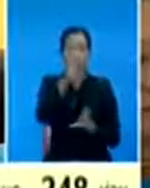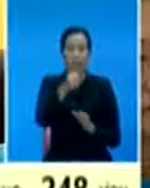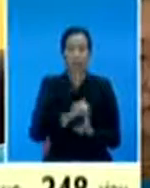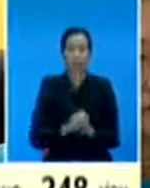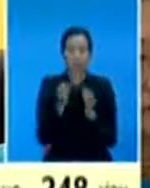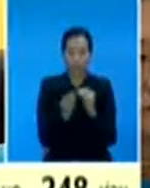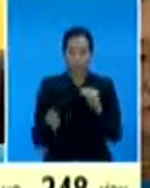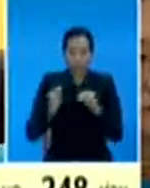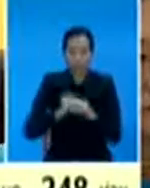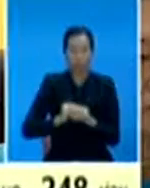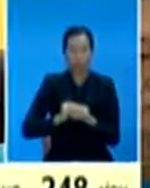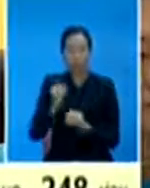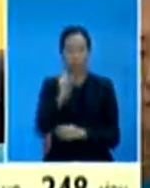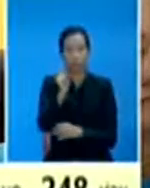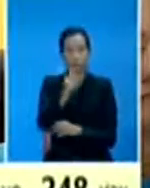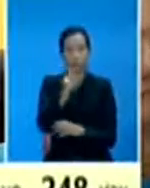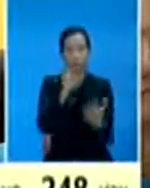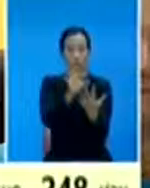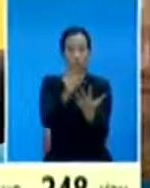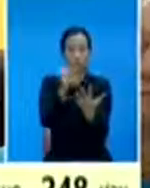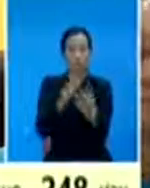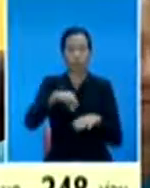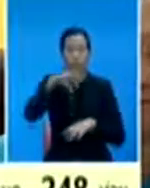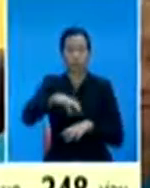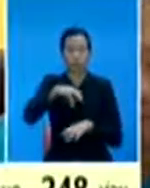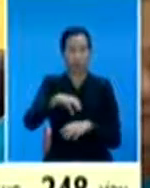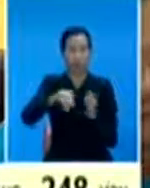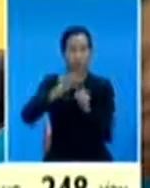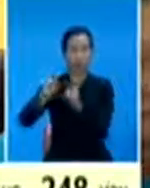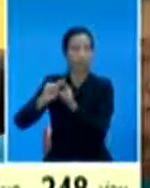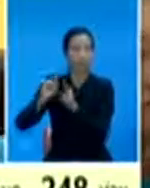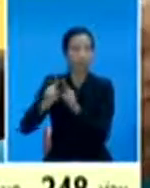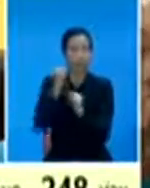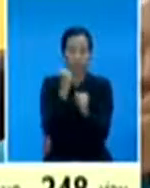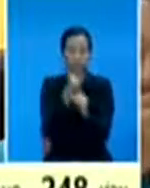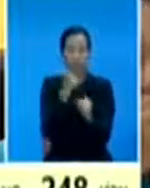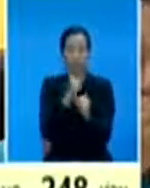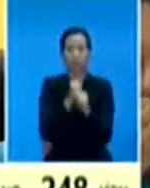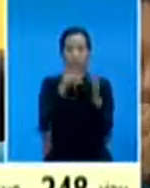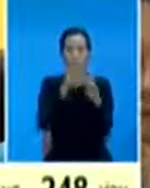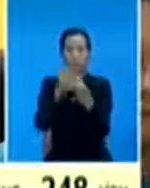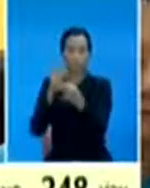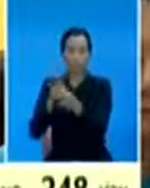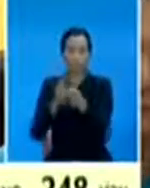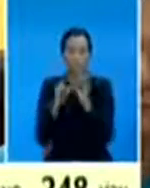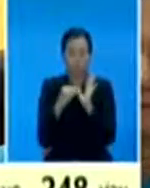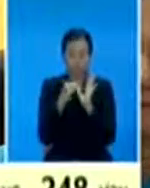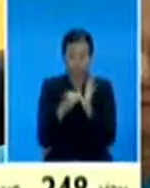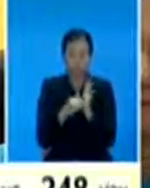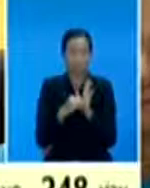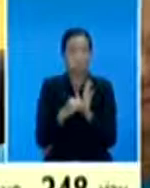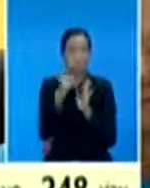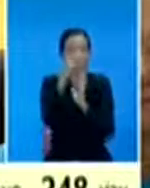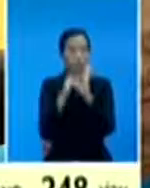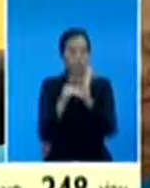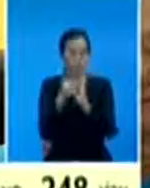ร่างกฎหมายนี้กลับไปใช้ร่างเดิมของกกต.ที่กำหนดการแบ่งกลุ่มการสมัครเป็น20กลุ่มซึ่งมาจากการสมัครโดยอิส